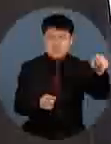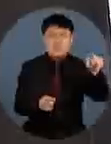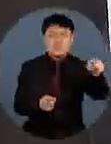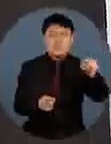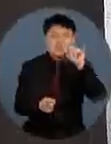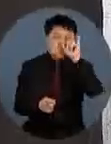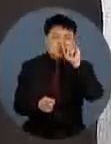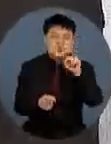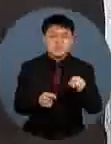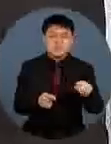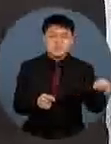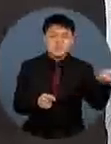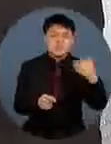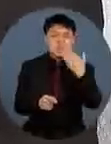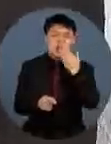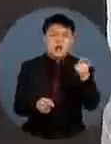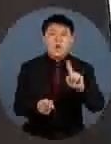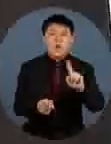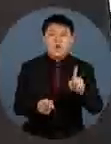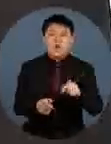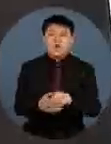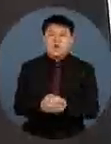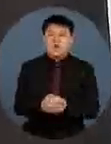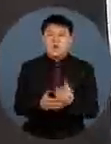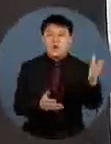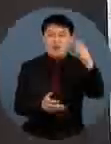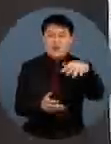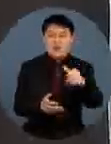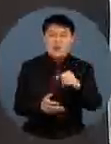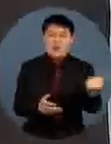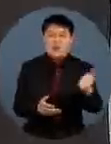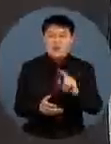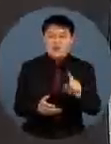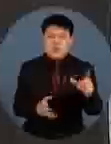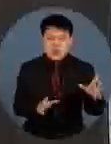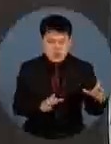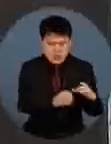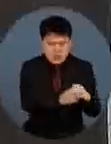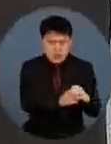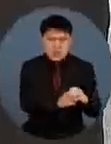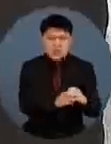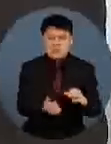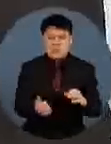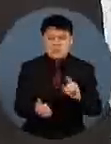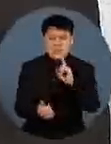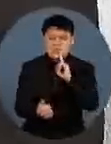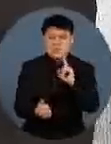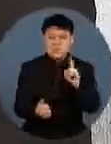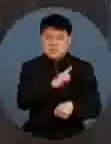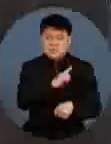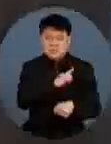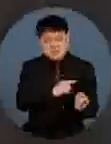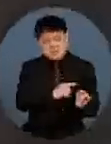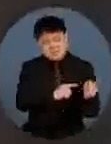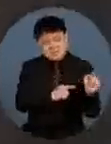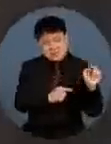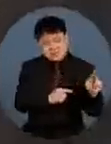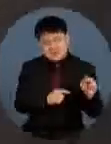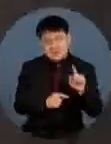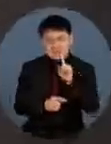붙여도 느는 맛이 있어요. 여기를 줘야 될 텐데 여기를 조이면 먼저 죽습니다. 네. 근데 이게 먼저 거치는 수가